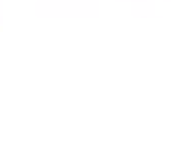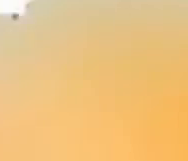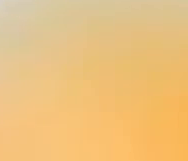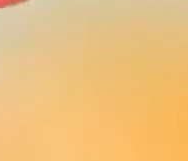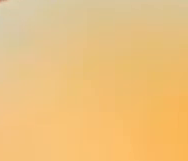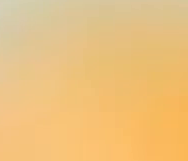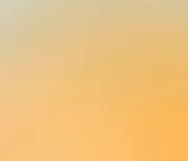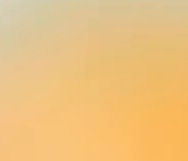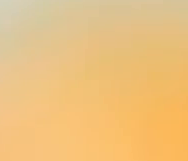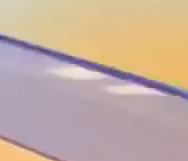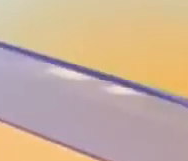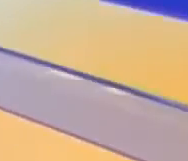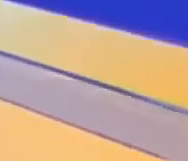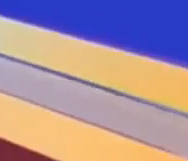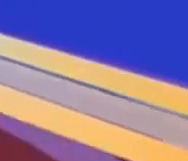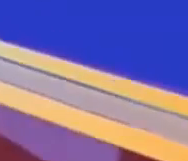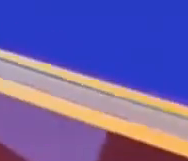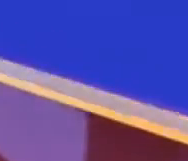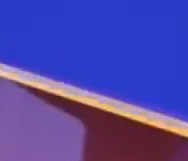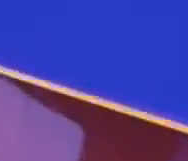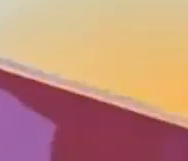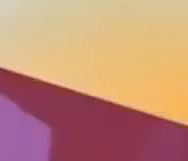chini.